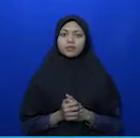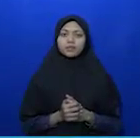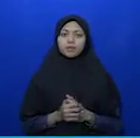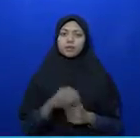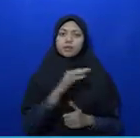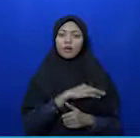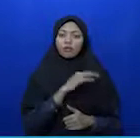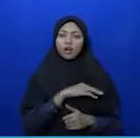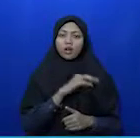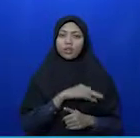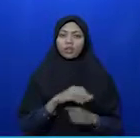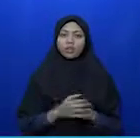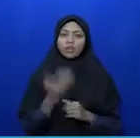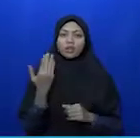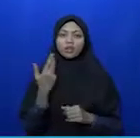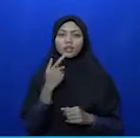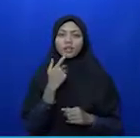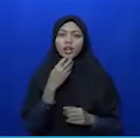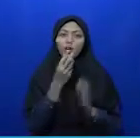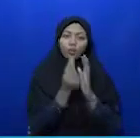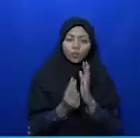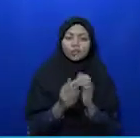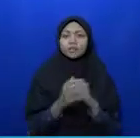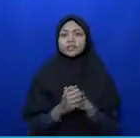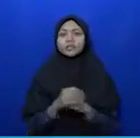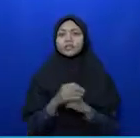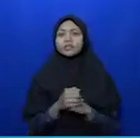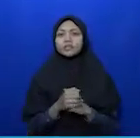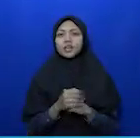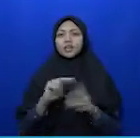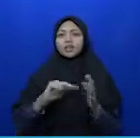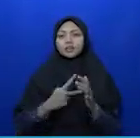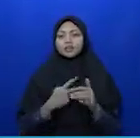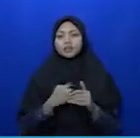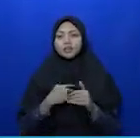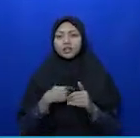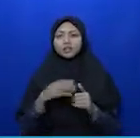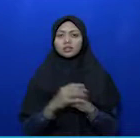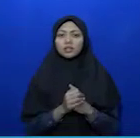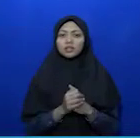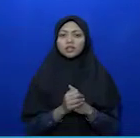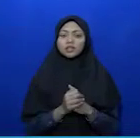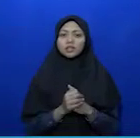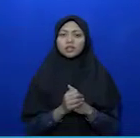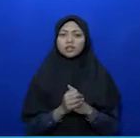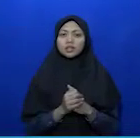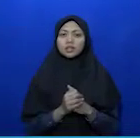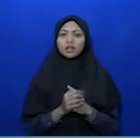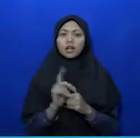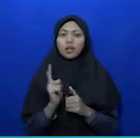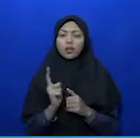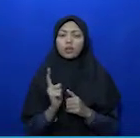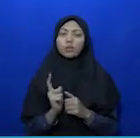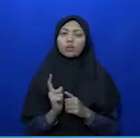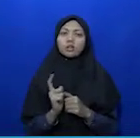berdasarkan manfaat tadi gitu ya, manfaat ekonomi, maka saya berkesimpulan gitu ya, bahwa